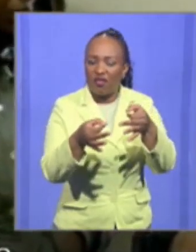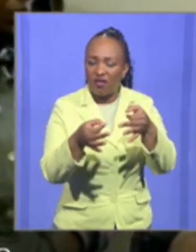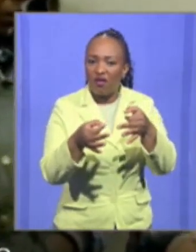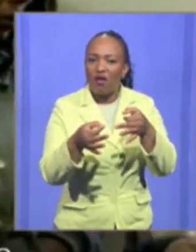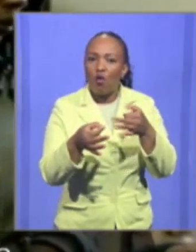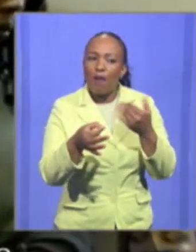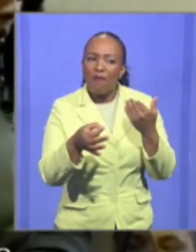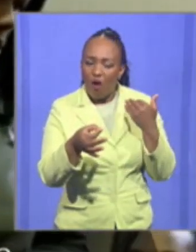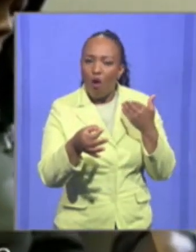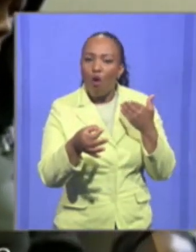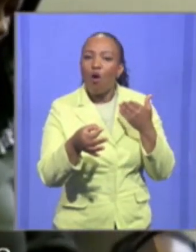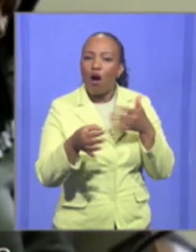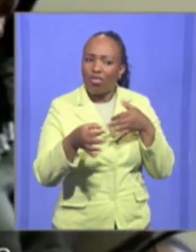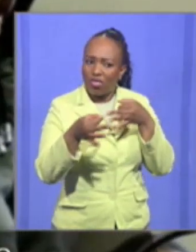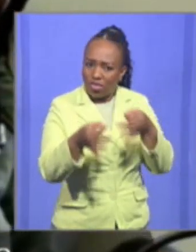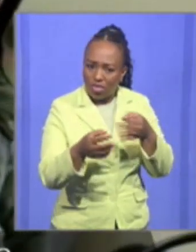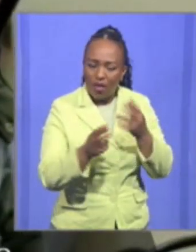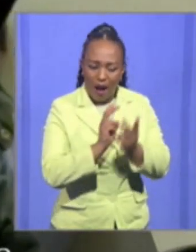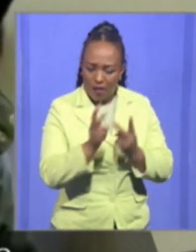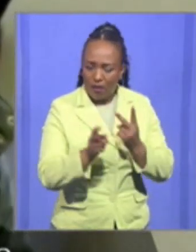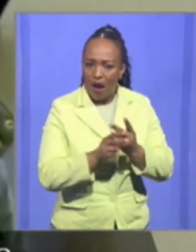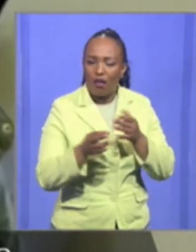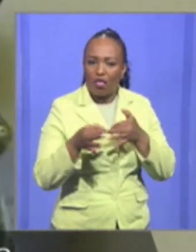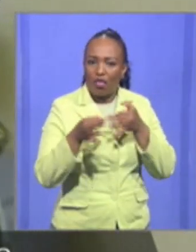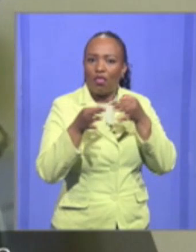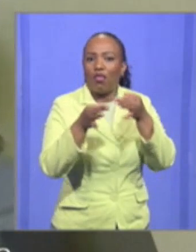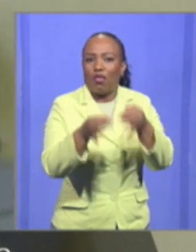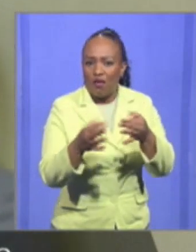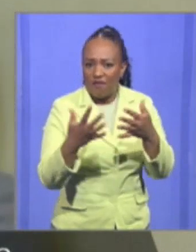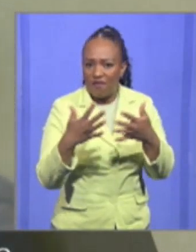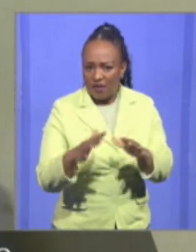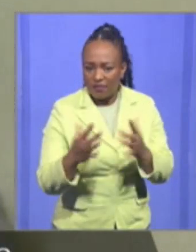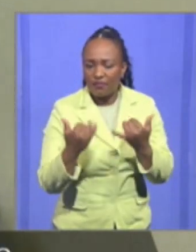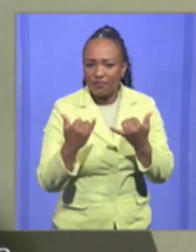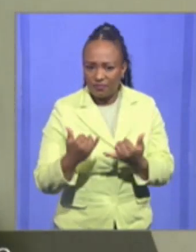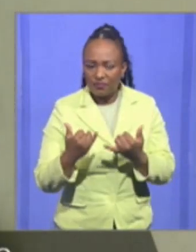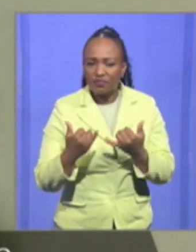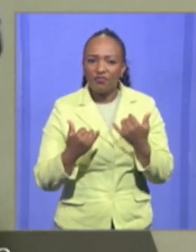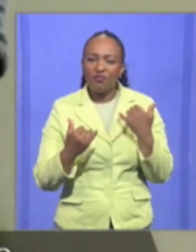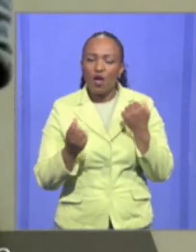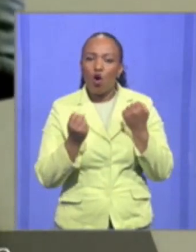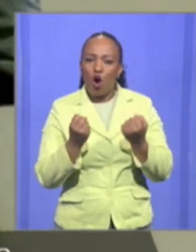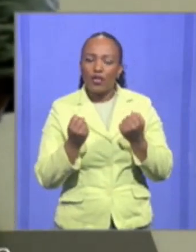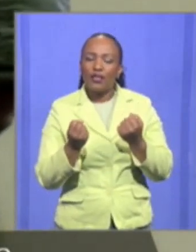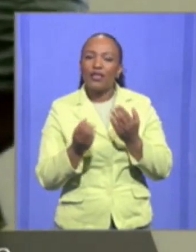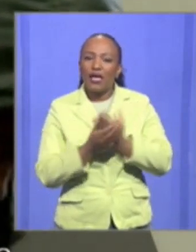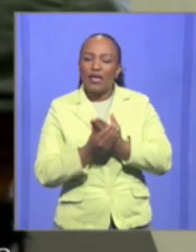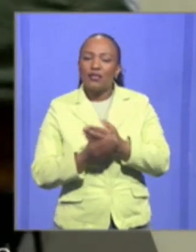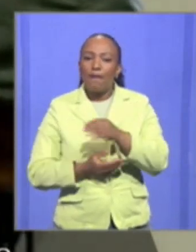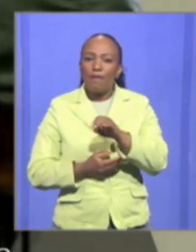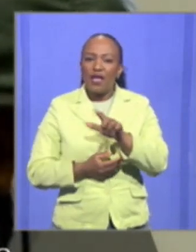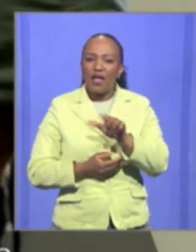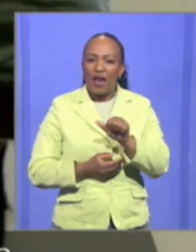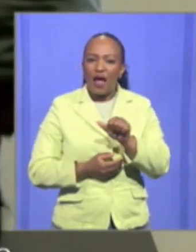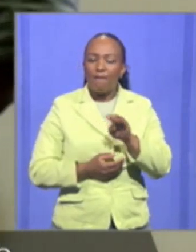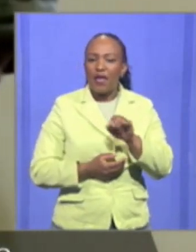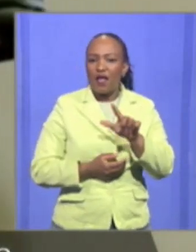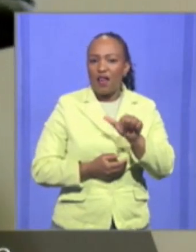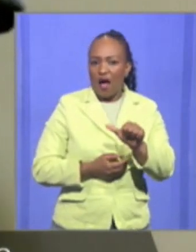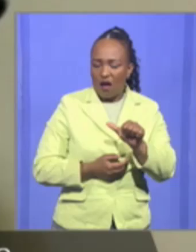šutišetšwa morago, gomme ile ya fetišetšwa go tšwa kgorong ya tsheko ya tlase ka belabela ka Modimolle mo